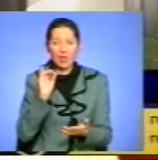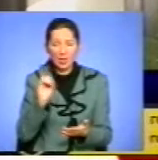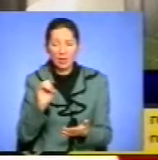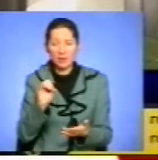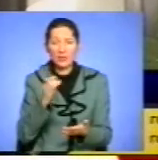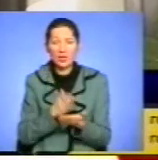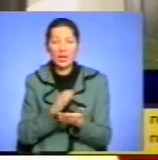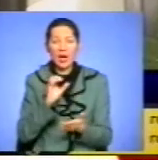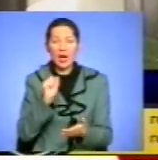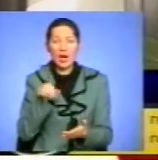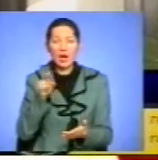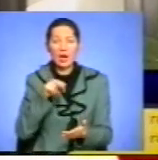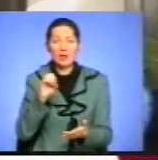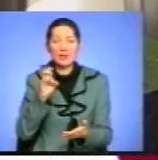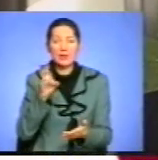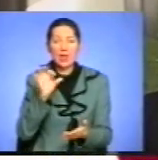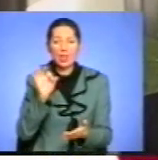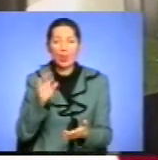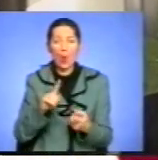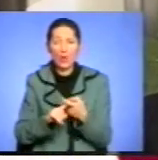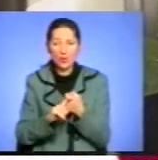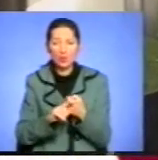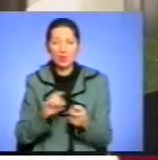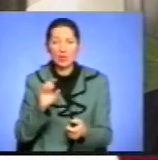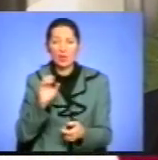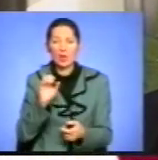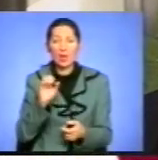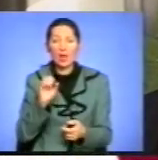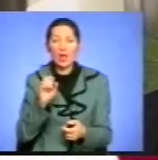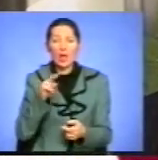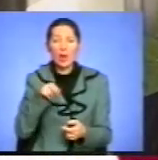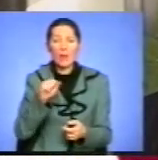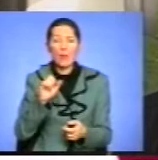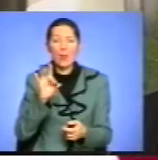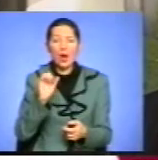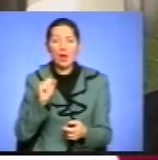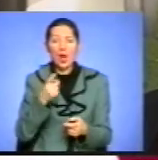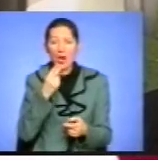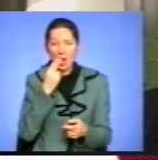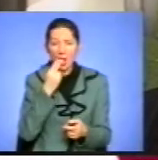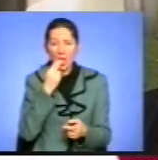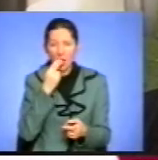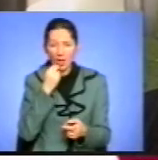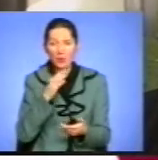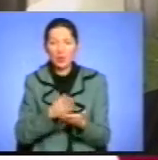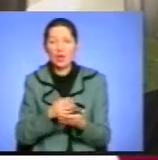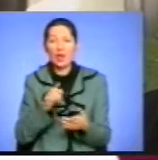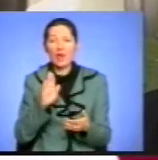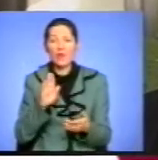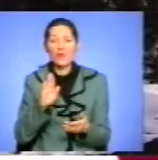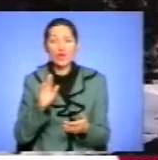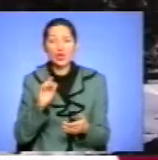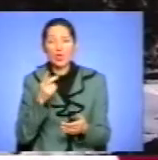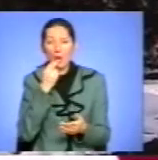переважають аденовіруси, риносенсіціальний вірус, парагрип, ну, є виділені вірус грипу А і